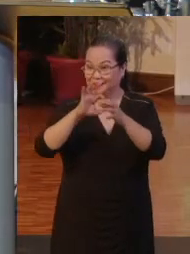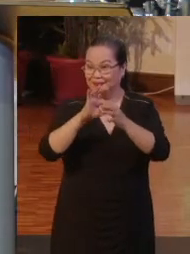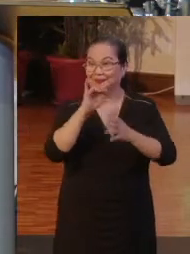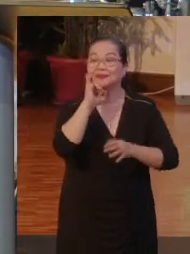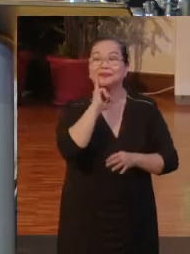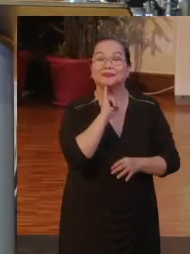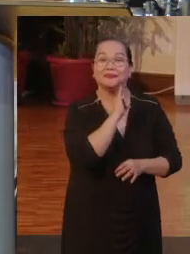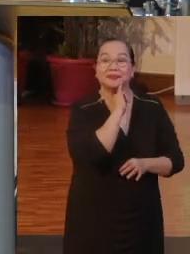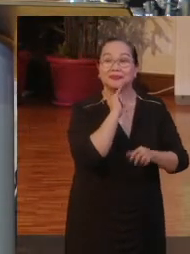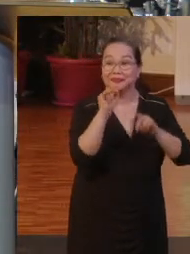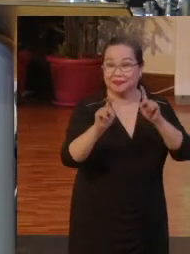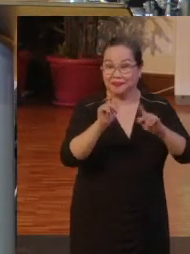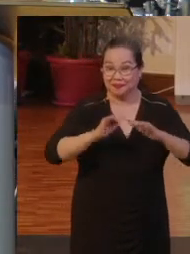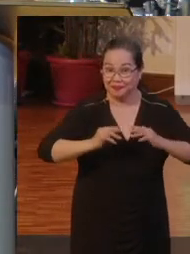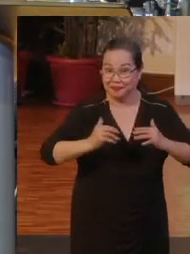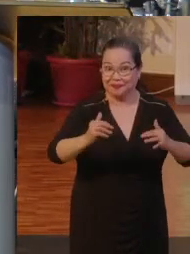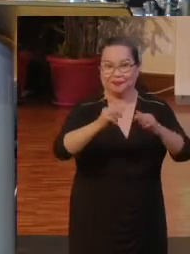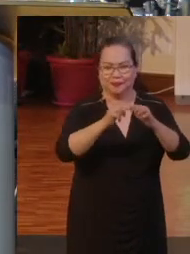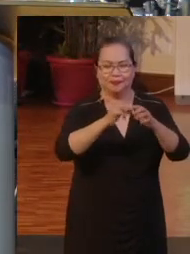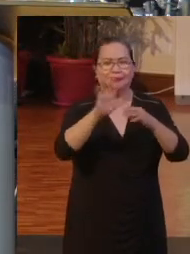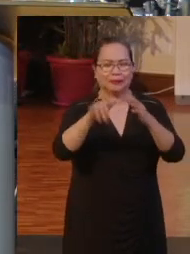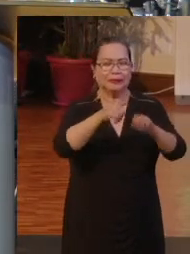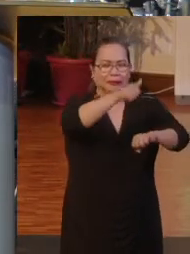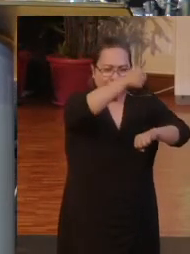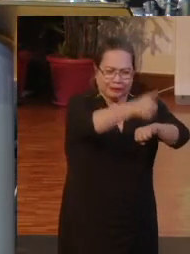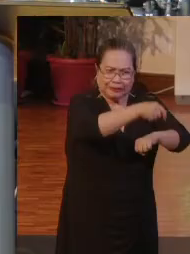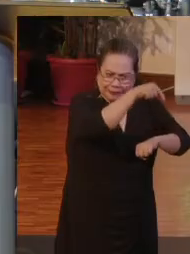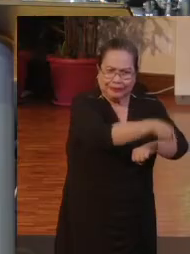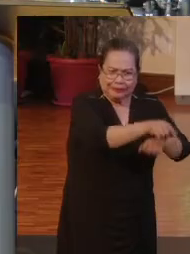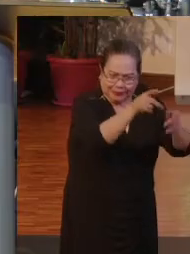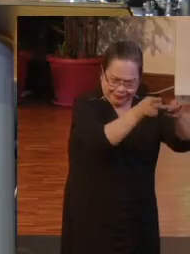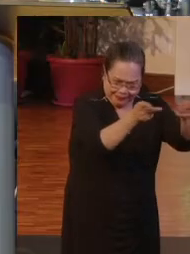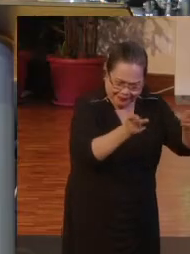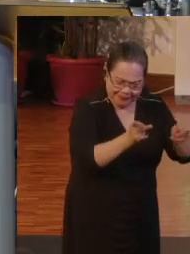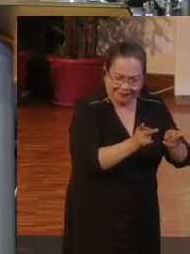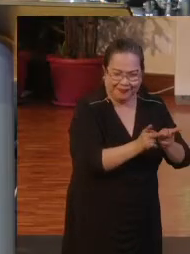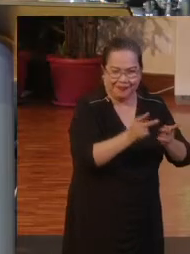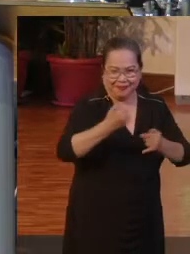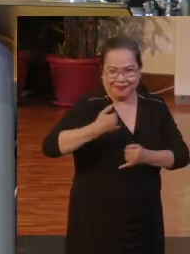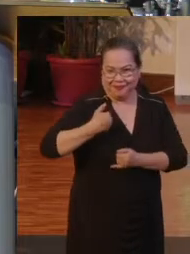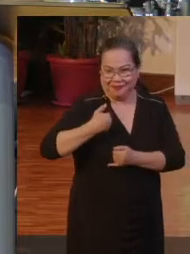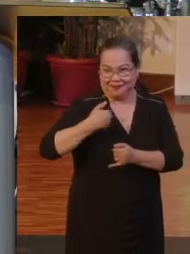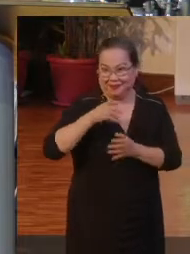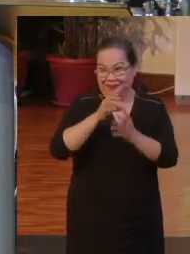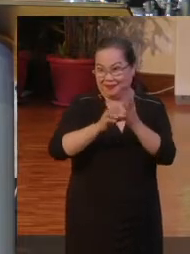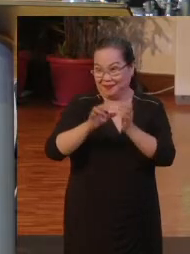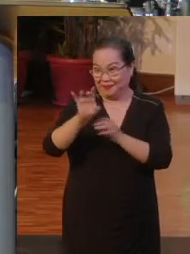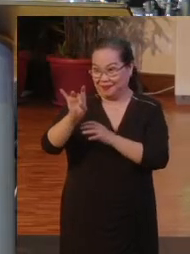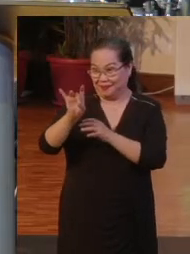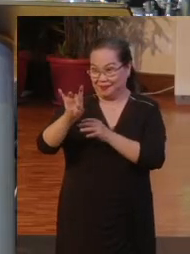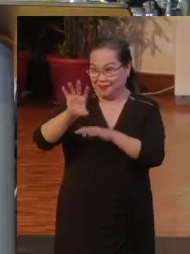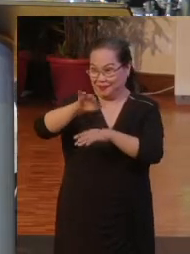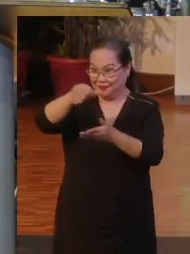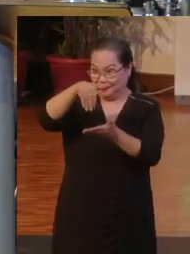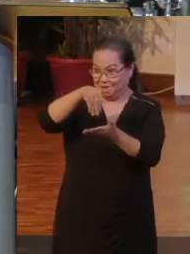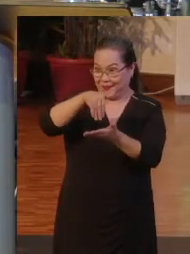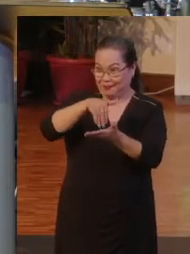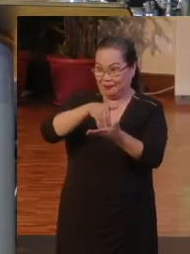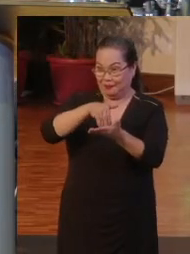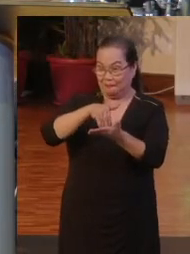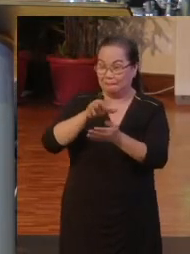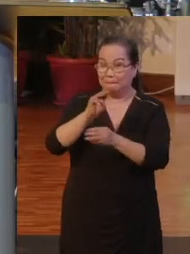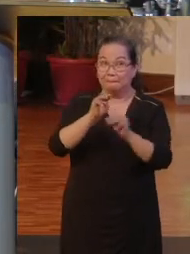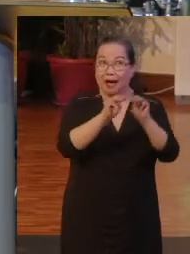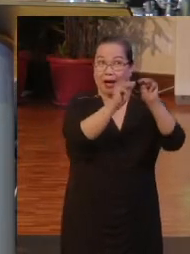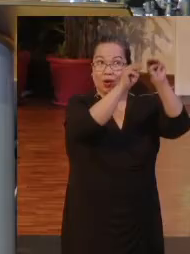Israel." Doon din nagtalaga muli ang bayan. Naalala niyo sa Joshua chapter 8, sa gitna ng Mount Ebal